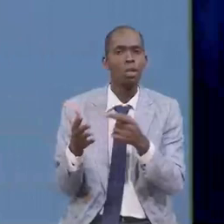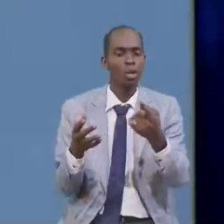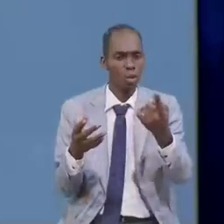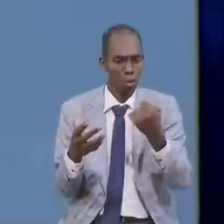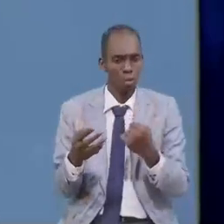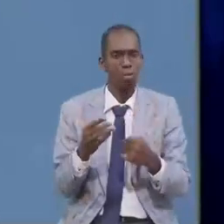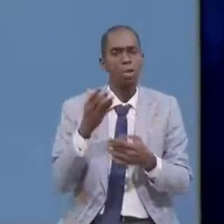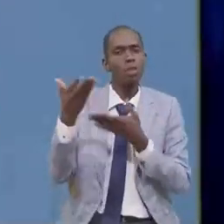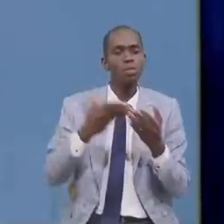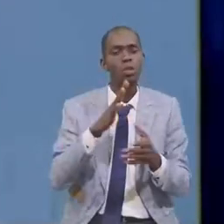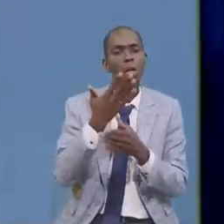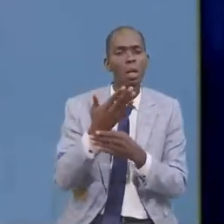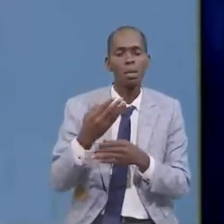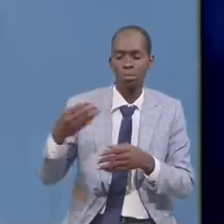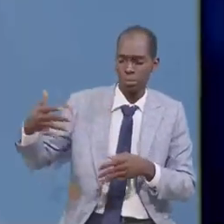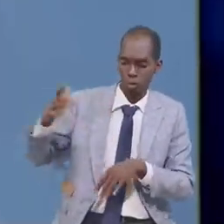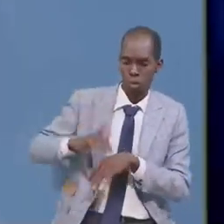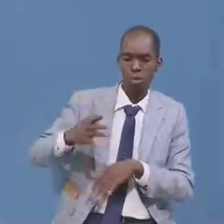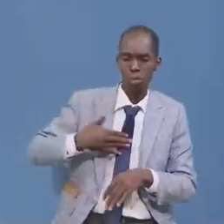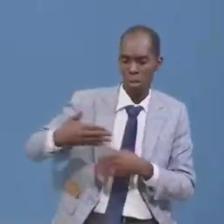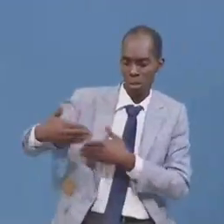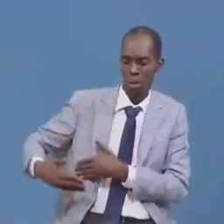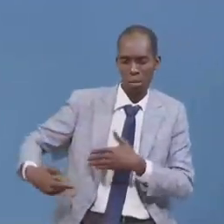amène ta main, mets ça là-bas.